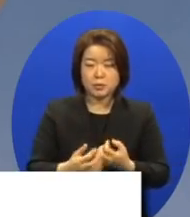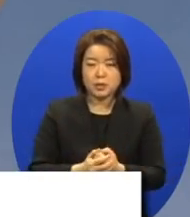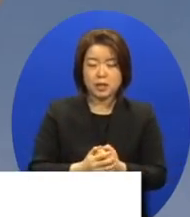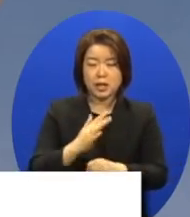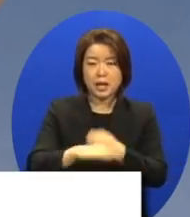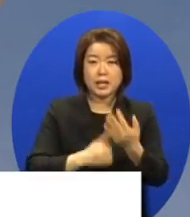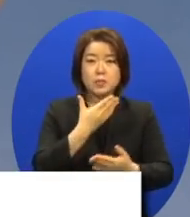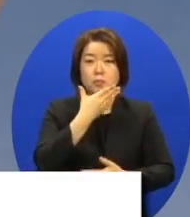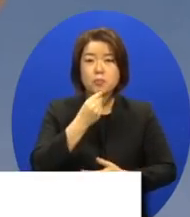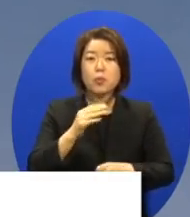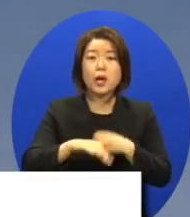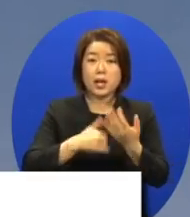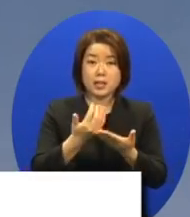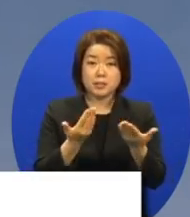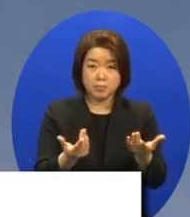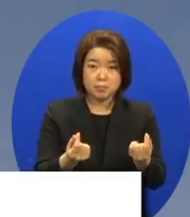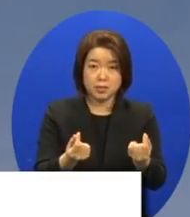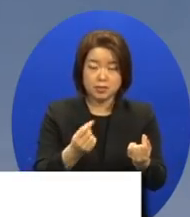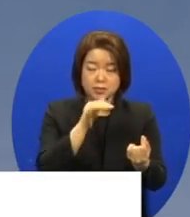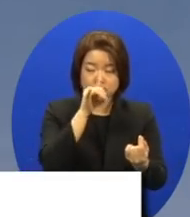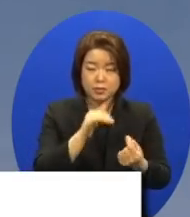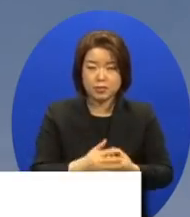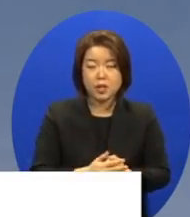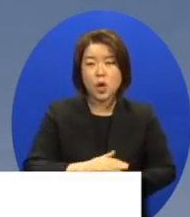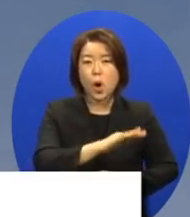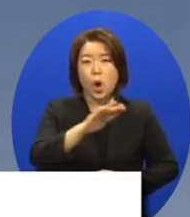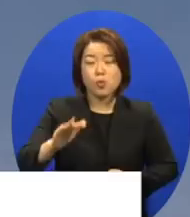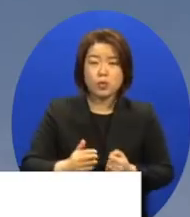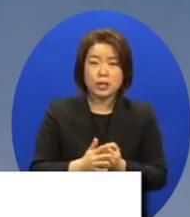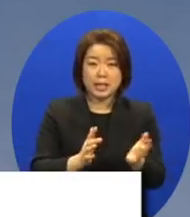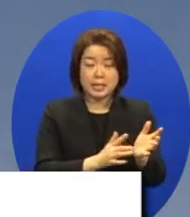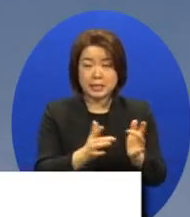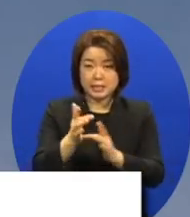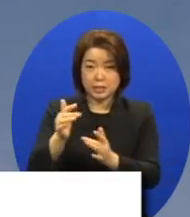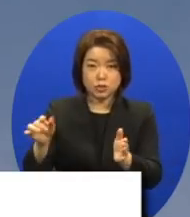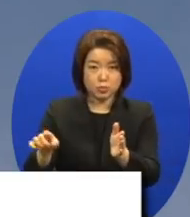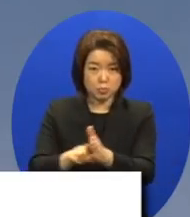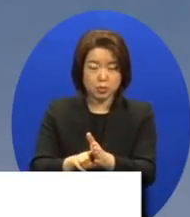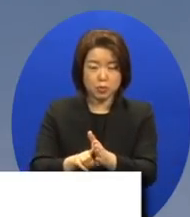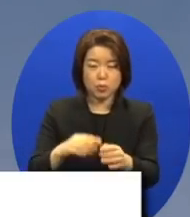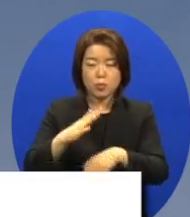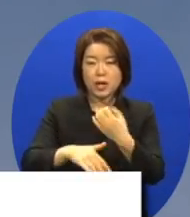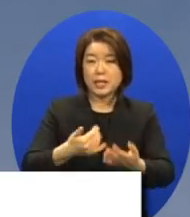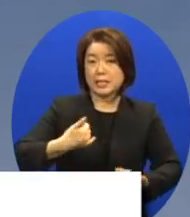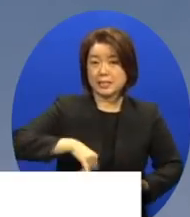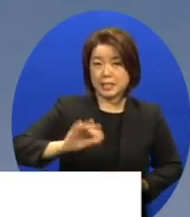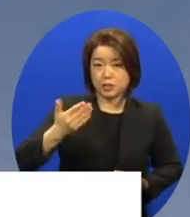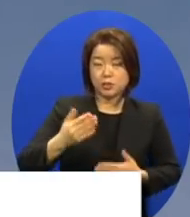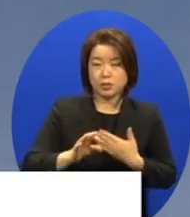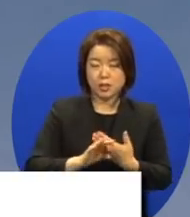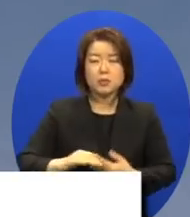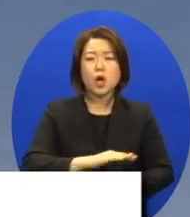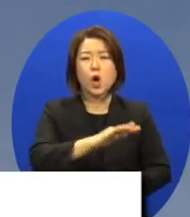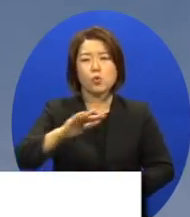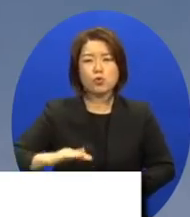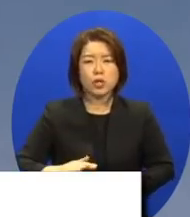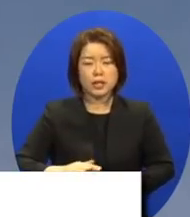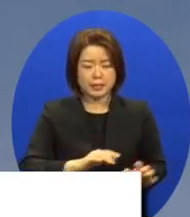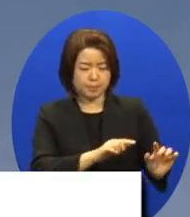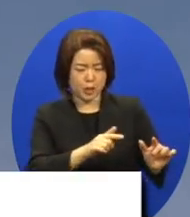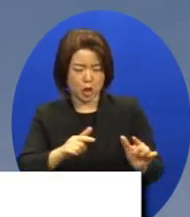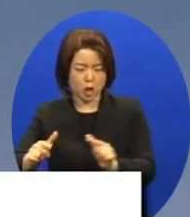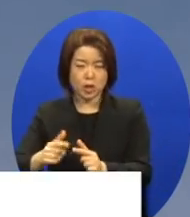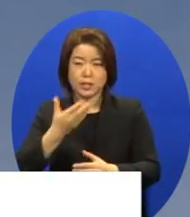하나님이십니다 그래서 우리가 예수를 믿고 하나님의 자녀가 되면 1 x 우리에게 여러 가지 복을